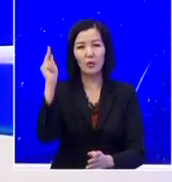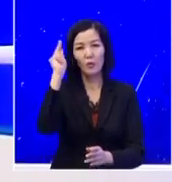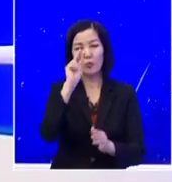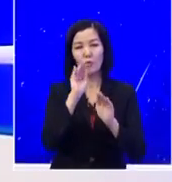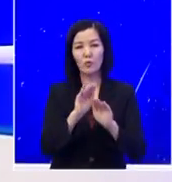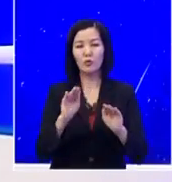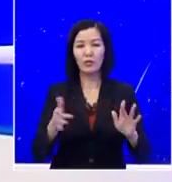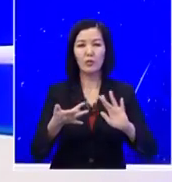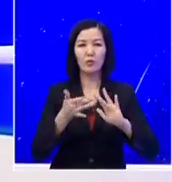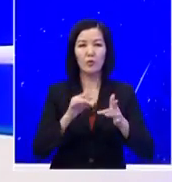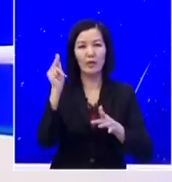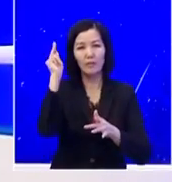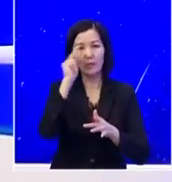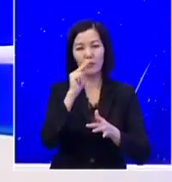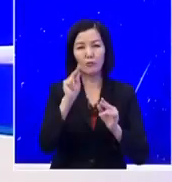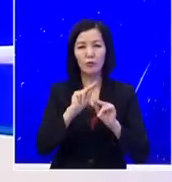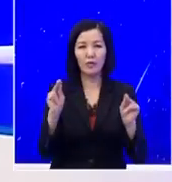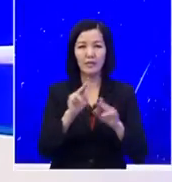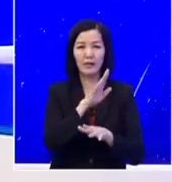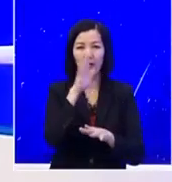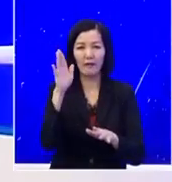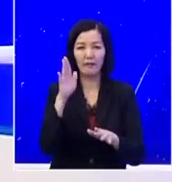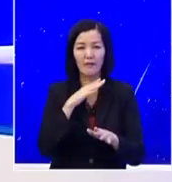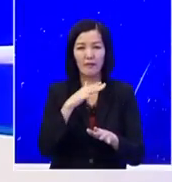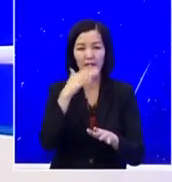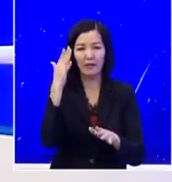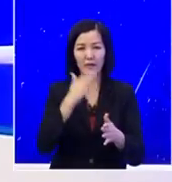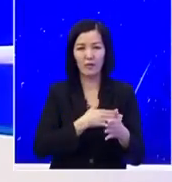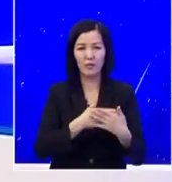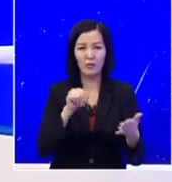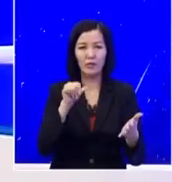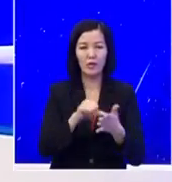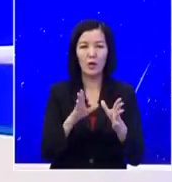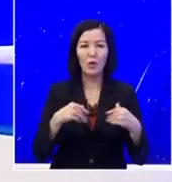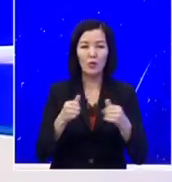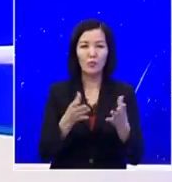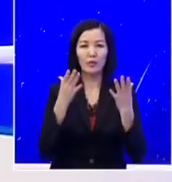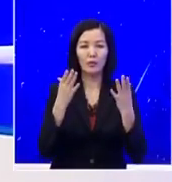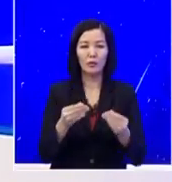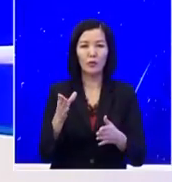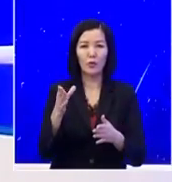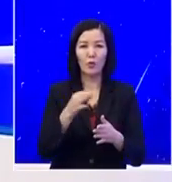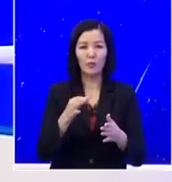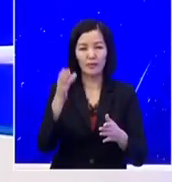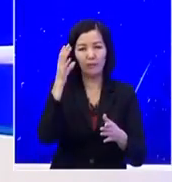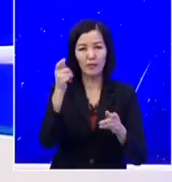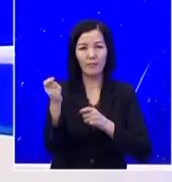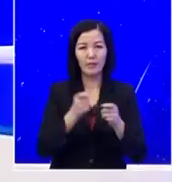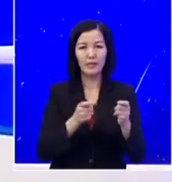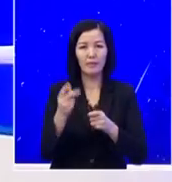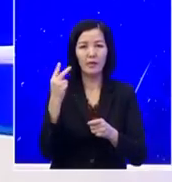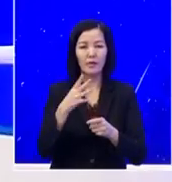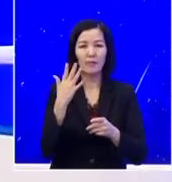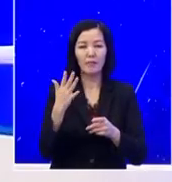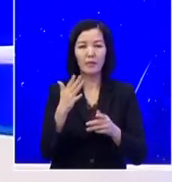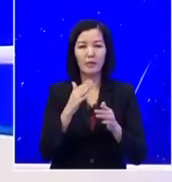Оқушылардың онлайн білім алуына ұстаздар ғана емес, ата-аналар да зор үлес қосты. Отбасы күніне орай облыстық білім басқармасы өңірдегі